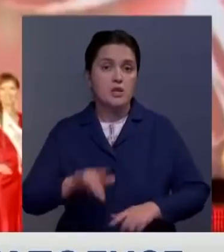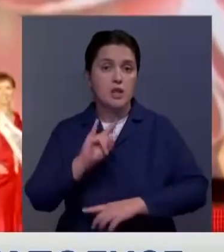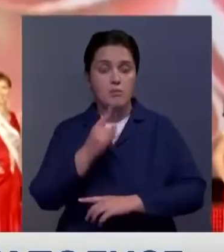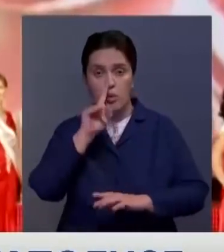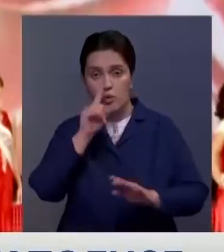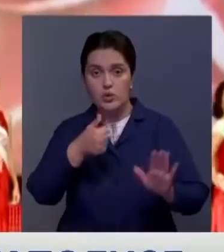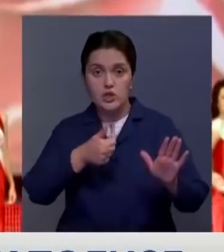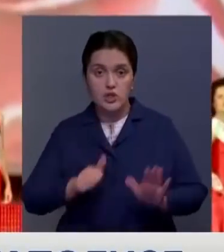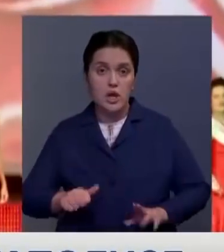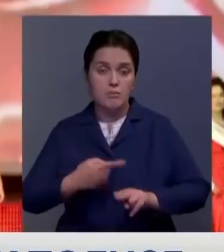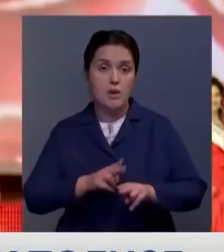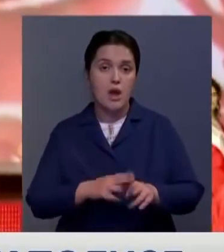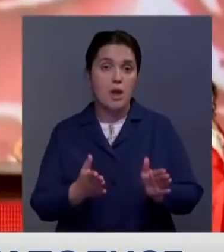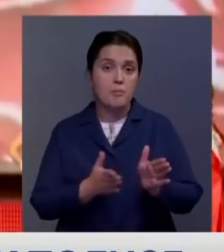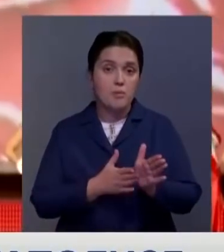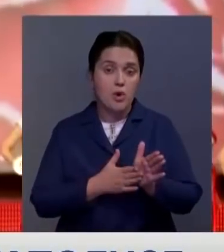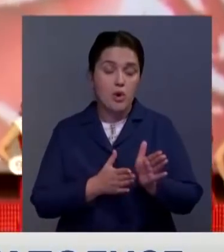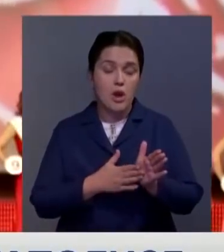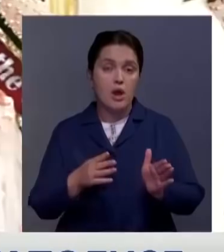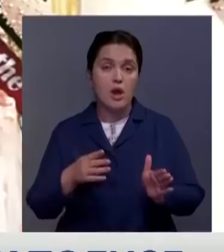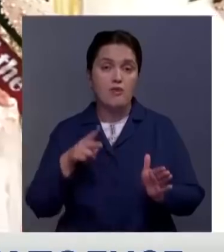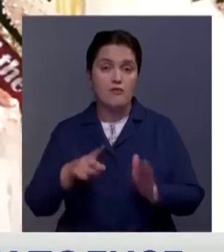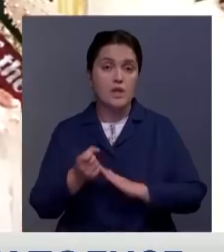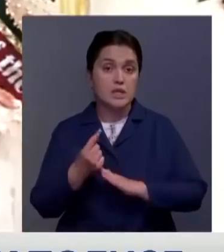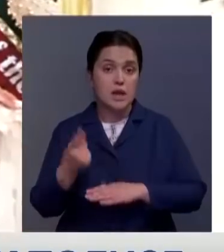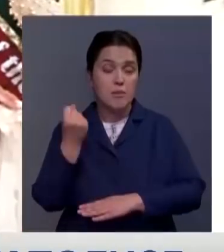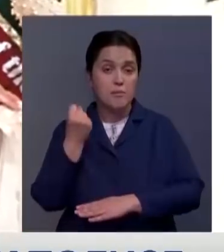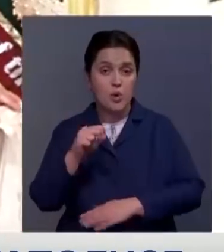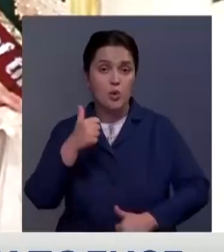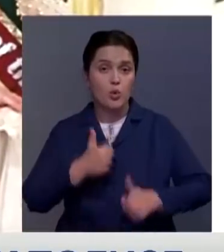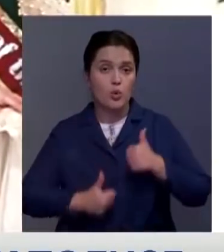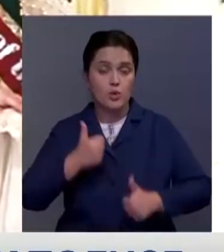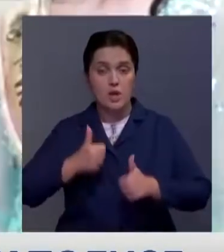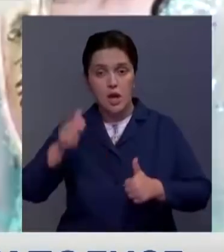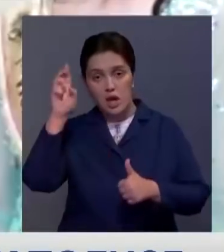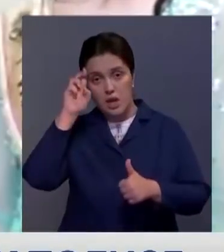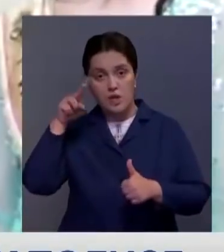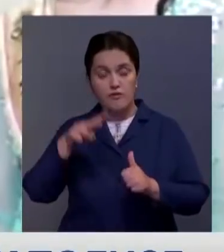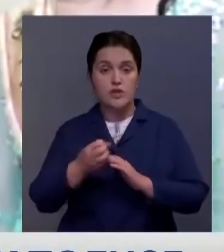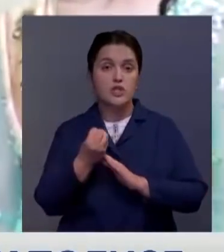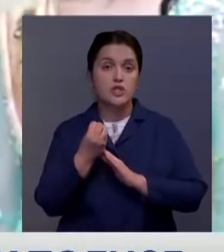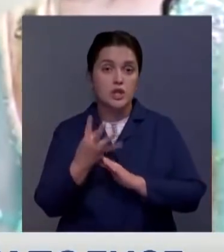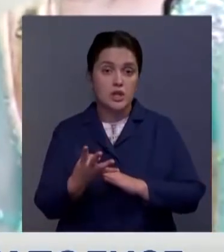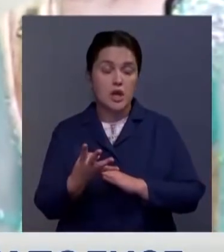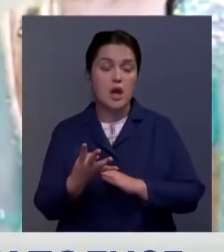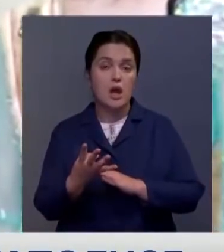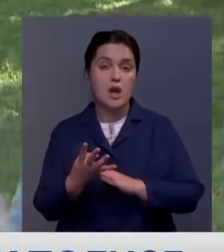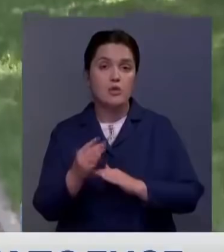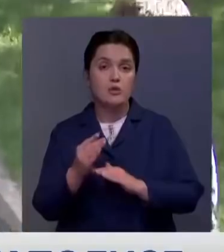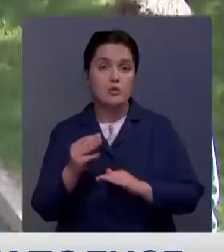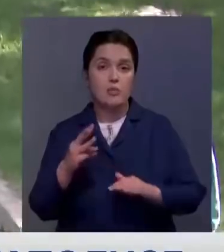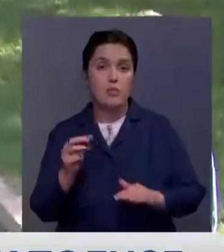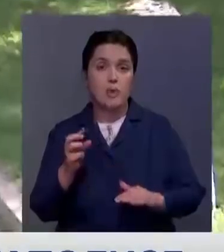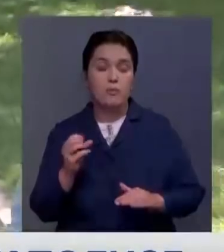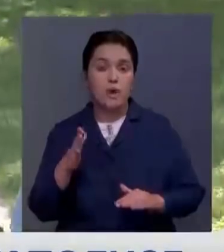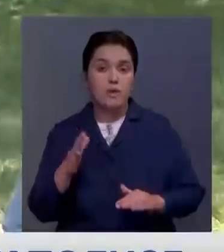1,5 года. Призер «Миссис Казахстан» 2011 и победительница конкурса «Королева планеты» 2014 Акнур Жумабаева считает, что